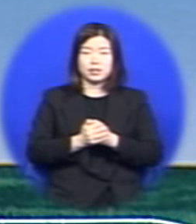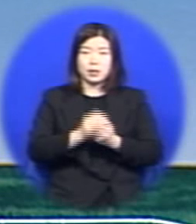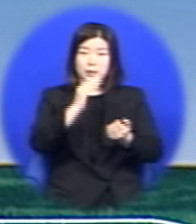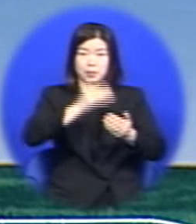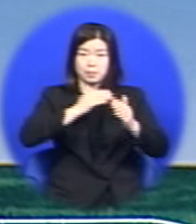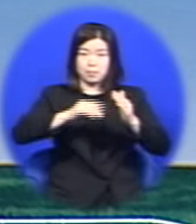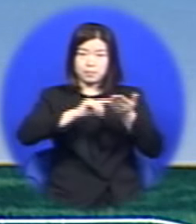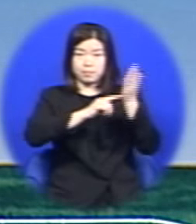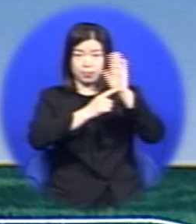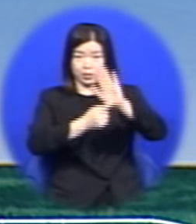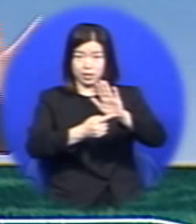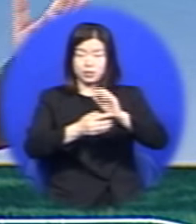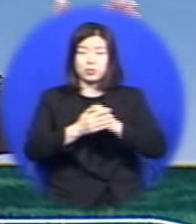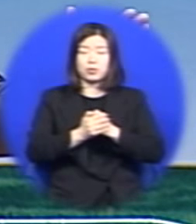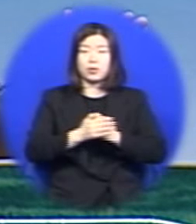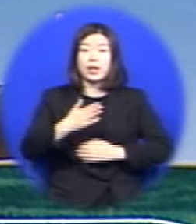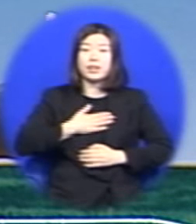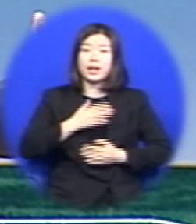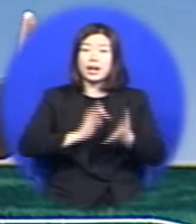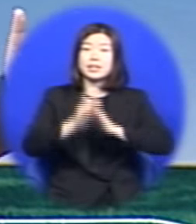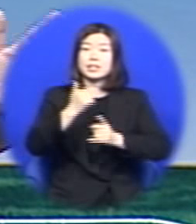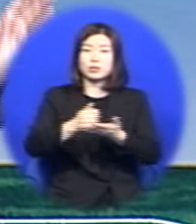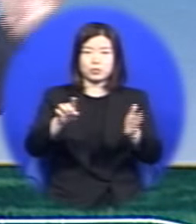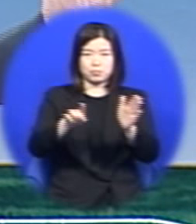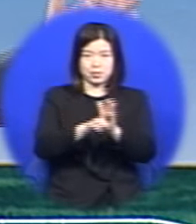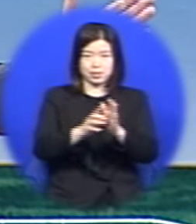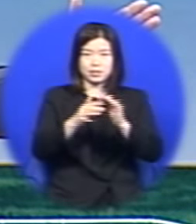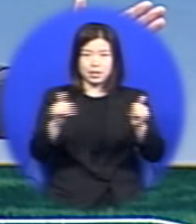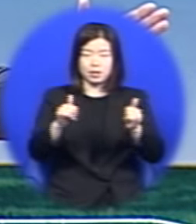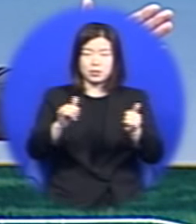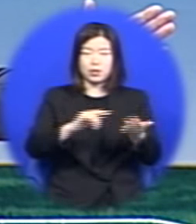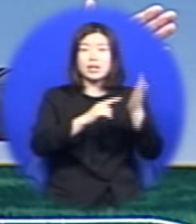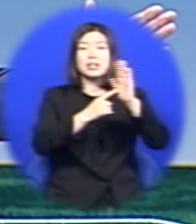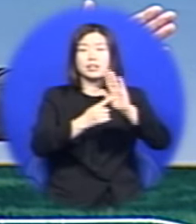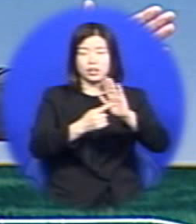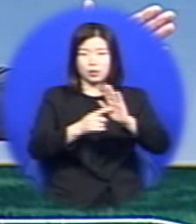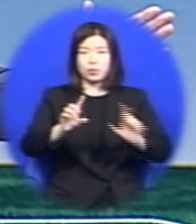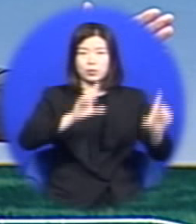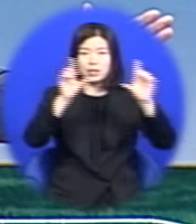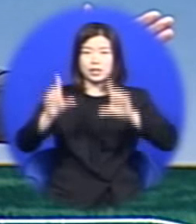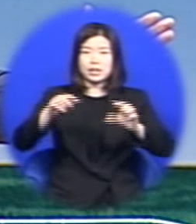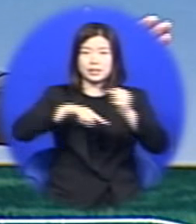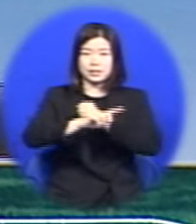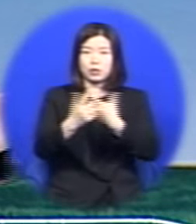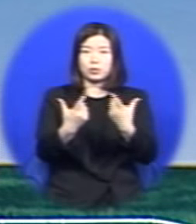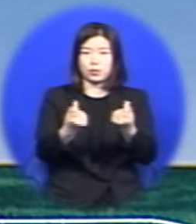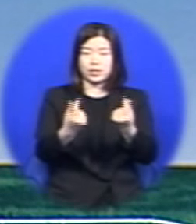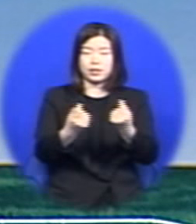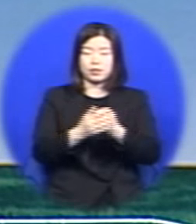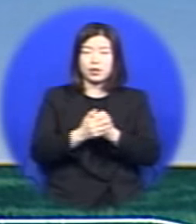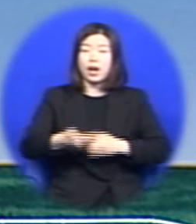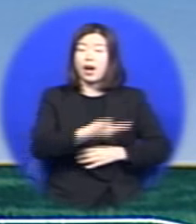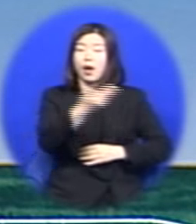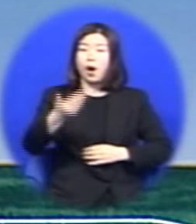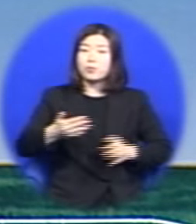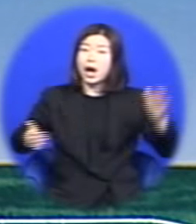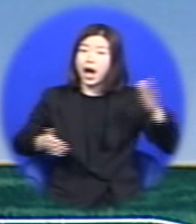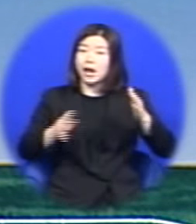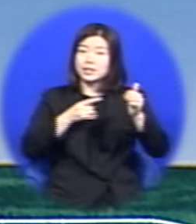공개적으로 내가 예수 믿는 사람이라는 것을 드러내고 살으라는 것. 여러분,